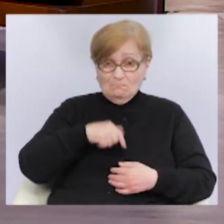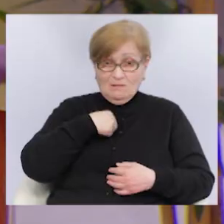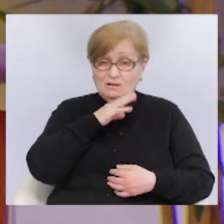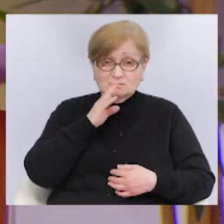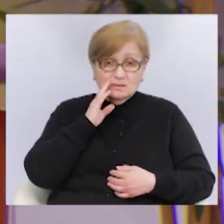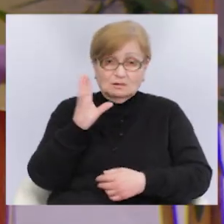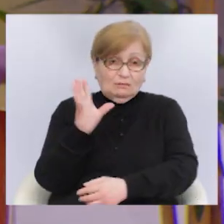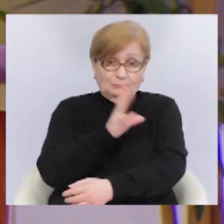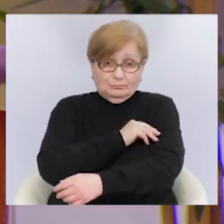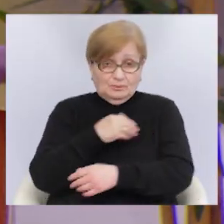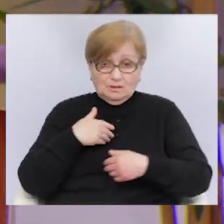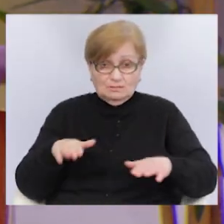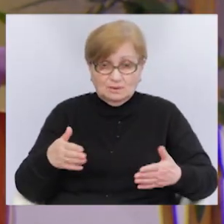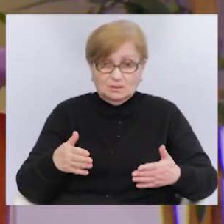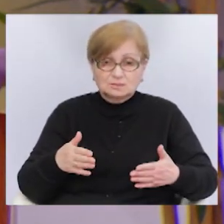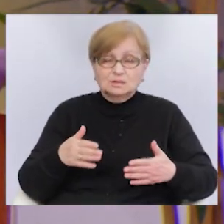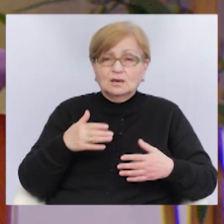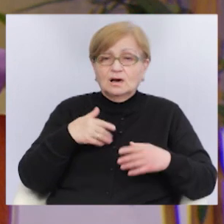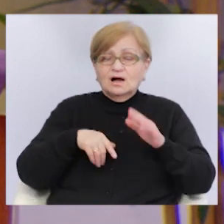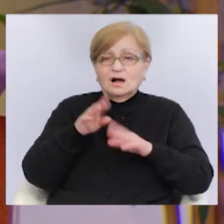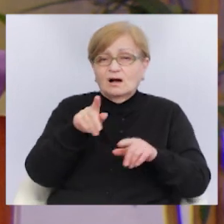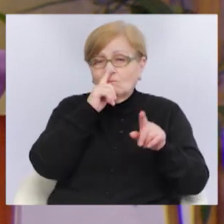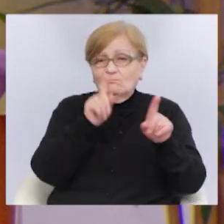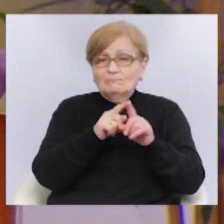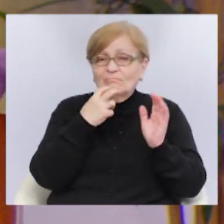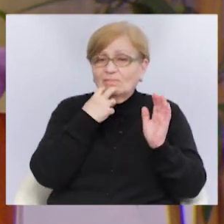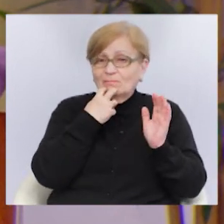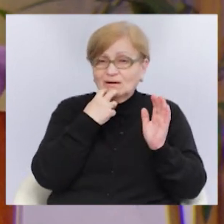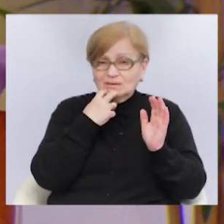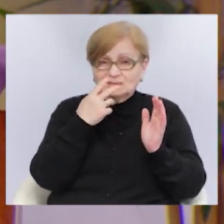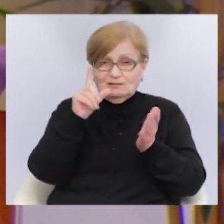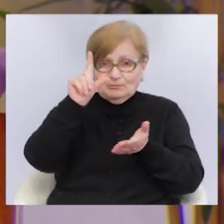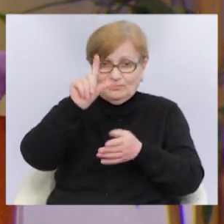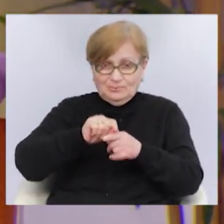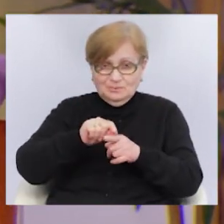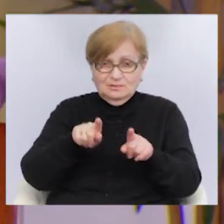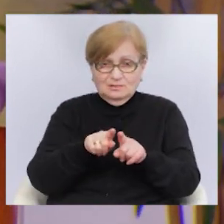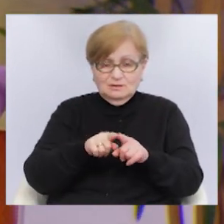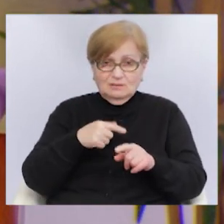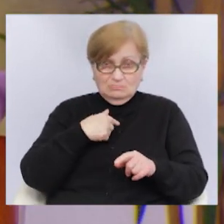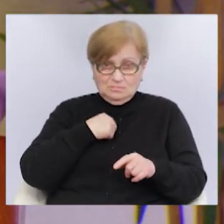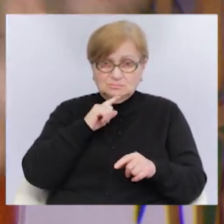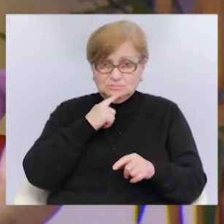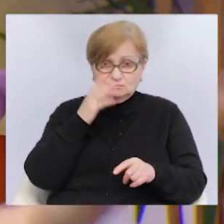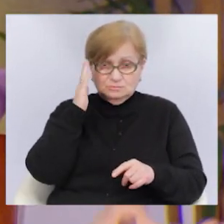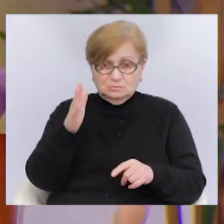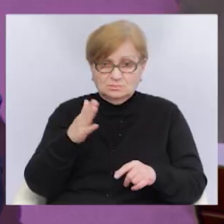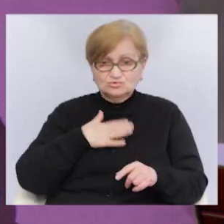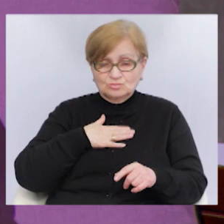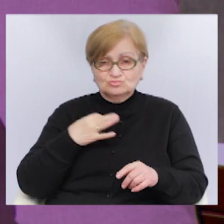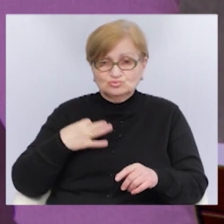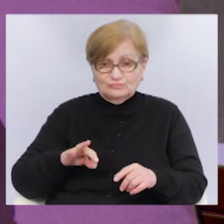ვართ, ხო, თუ ჩემი ბატარია, ხშირად ვამბობ ხოლმე ამას, დამჯდარია, ჩემთვის რთული იქნება, რომ ჩემ